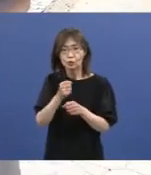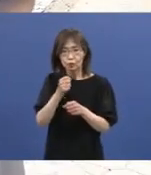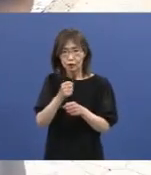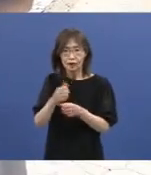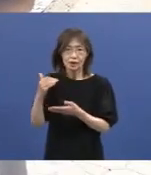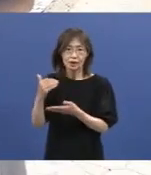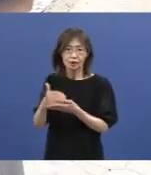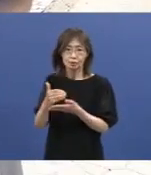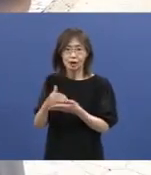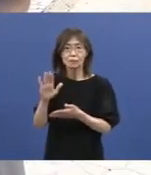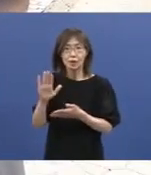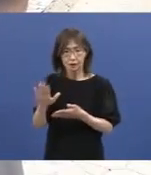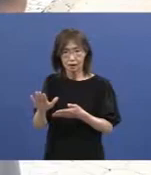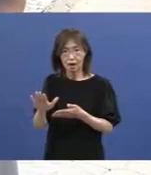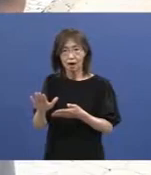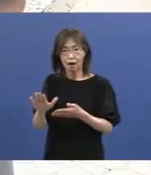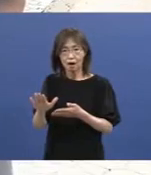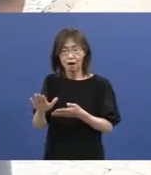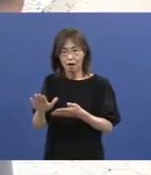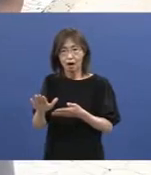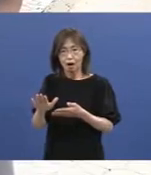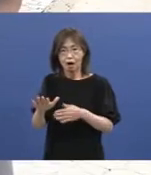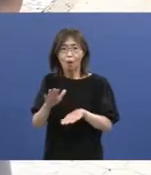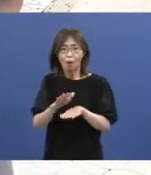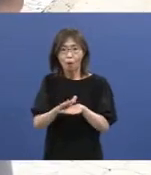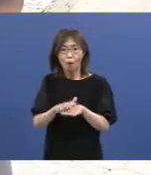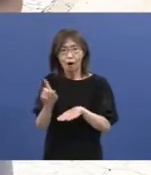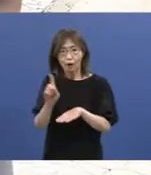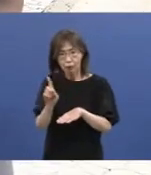ういうものから始められたんですか？ はい、すぐにで